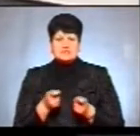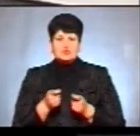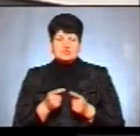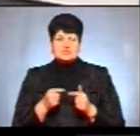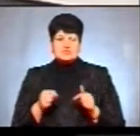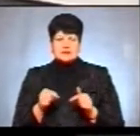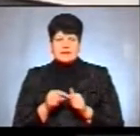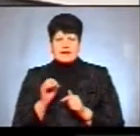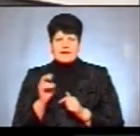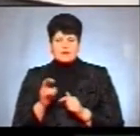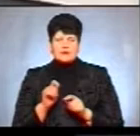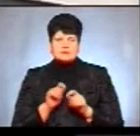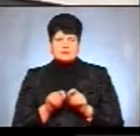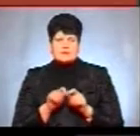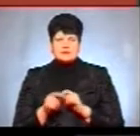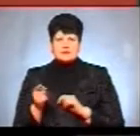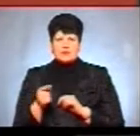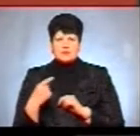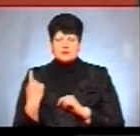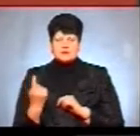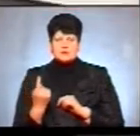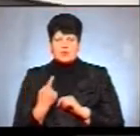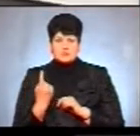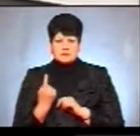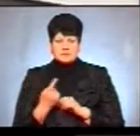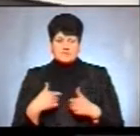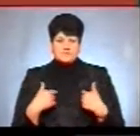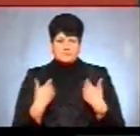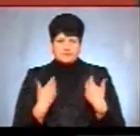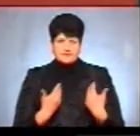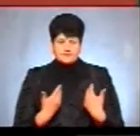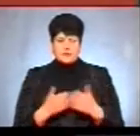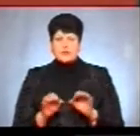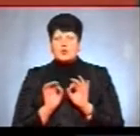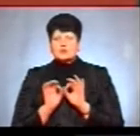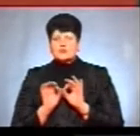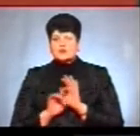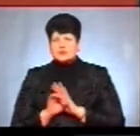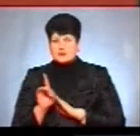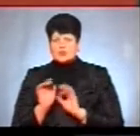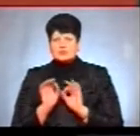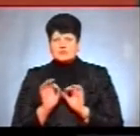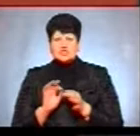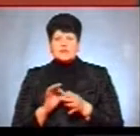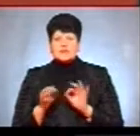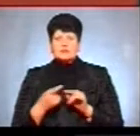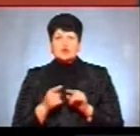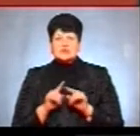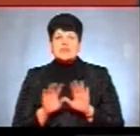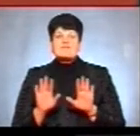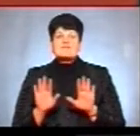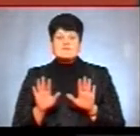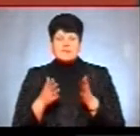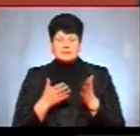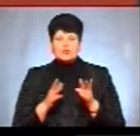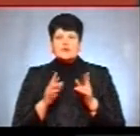контролю Держекоінспекції в Тернопільській області. Вітаю вас. Добре. Отже, розпочнемо. Розкажіть детальніше про цей випадок,